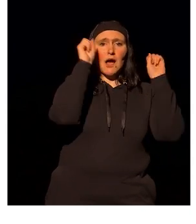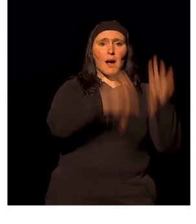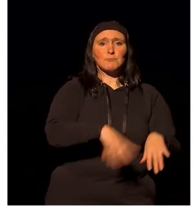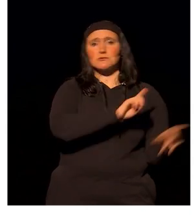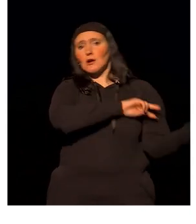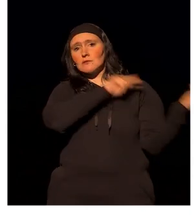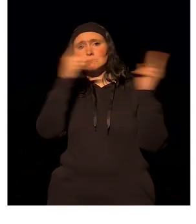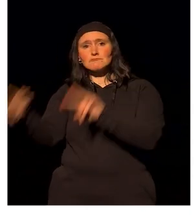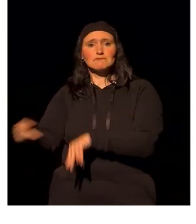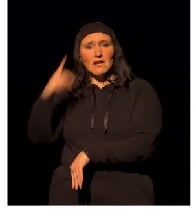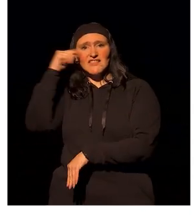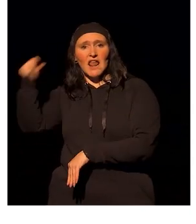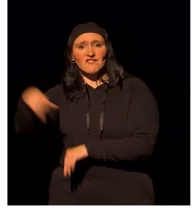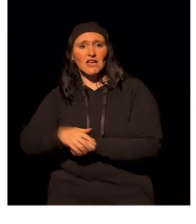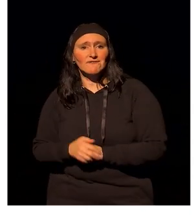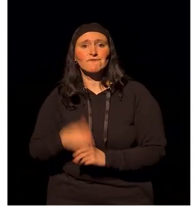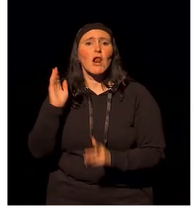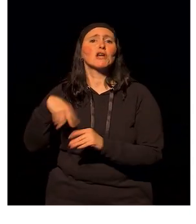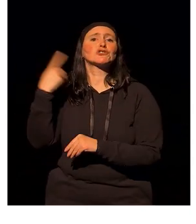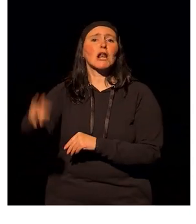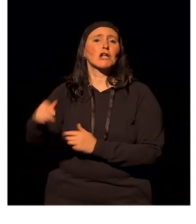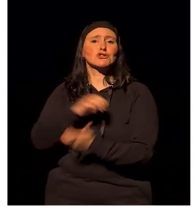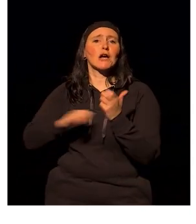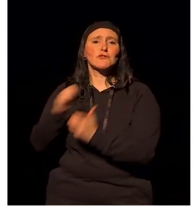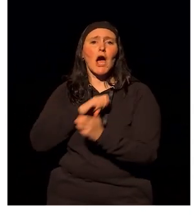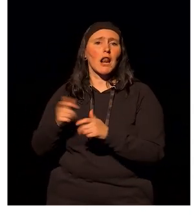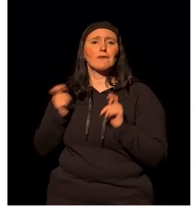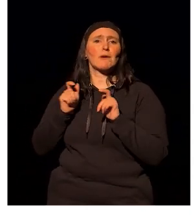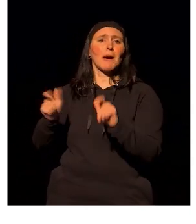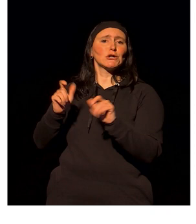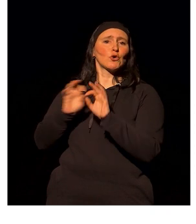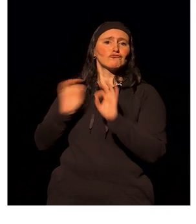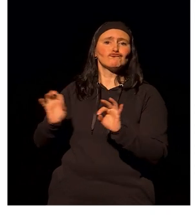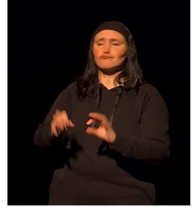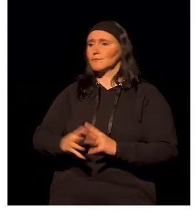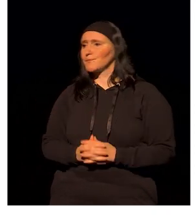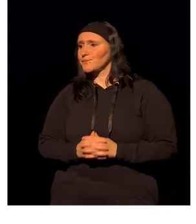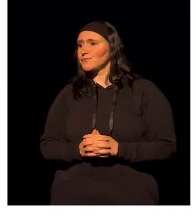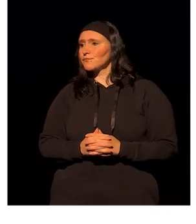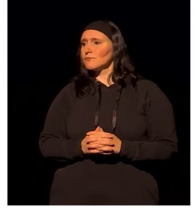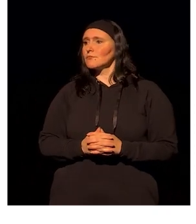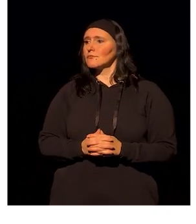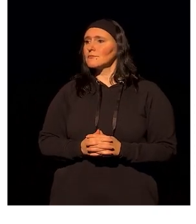Skandale zu vermeiden. Das wäre vielleicht eine Möglichkeit. Ja.